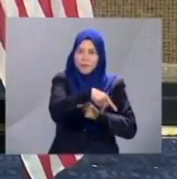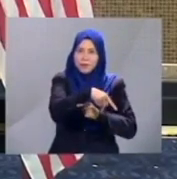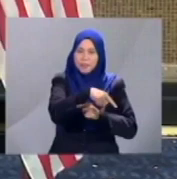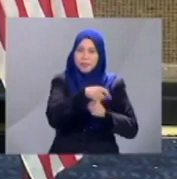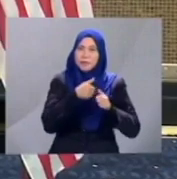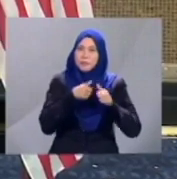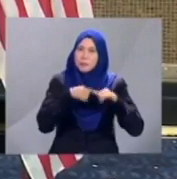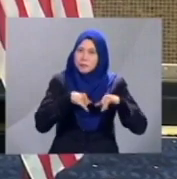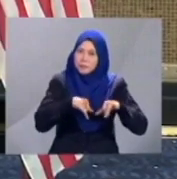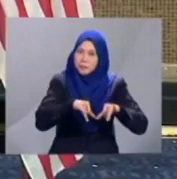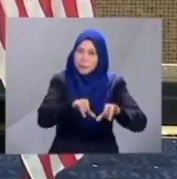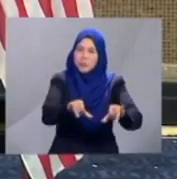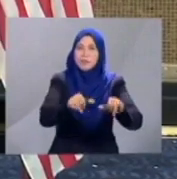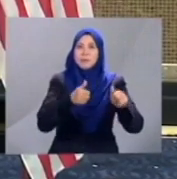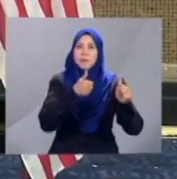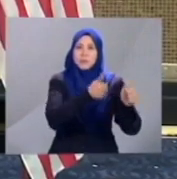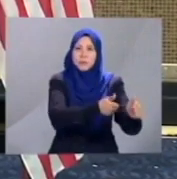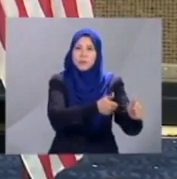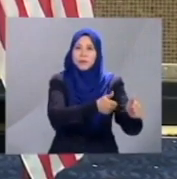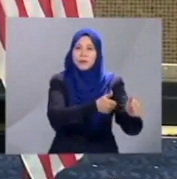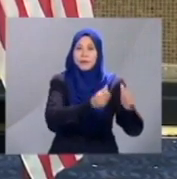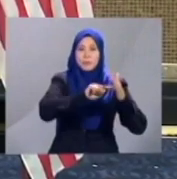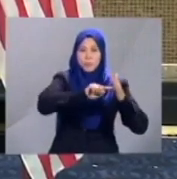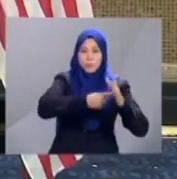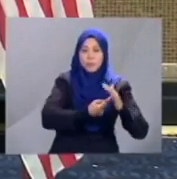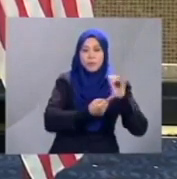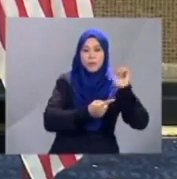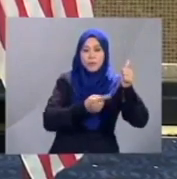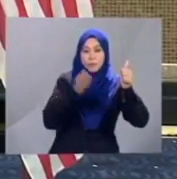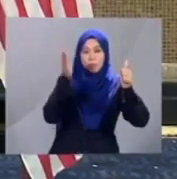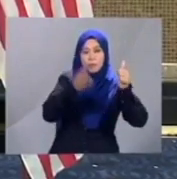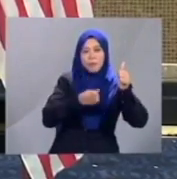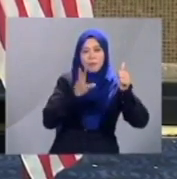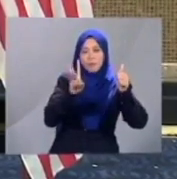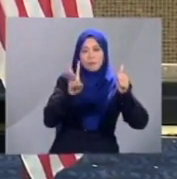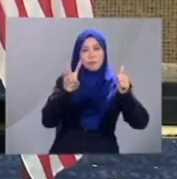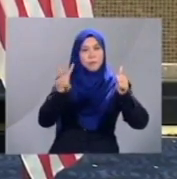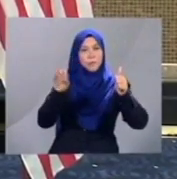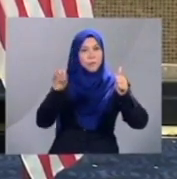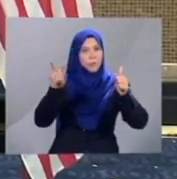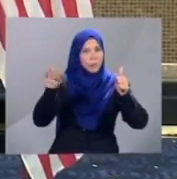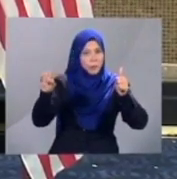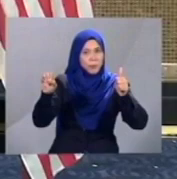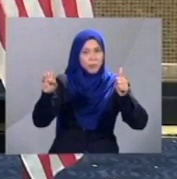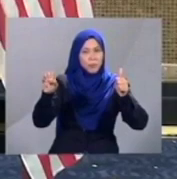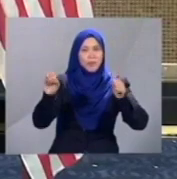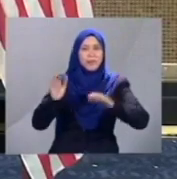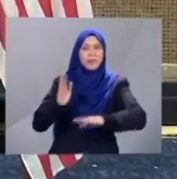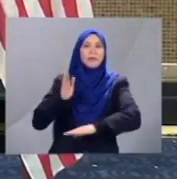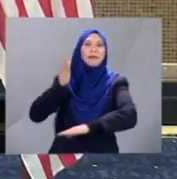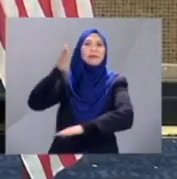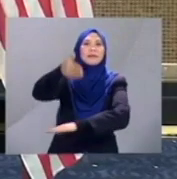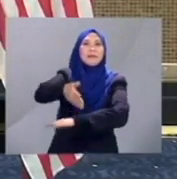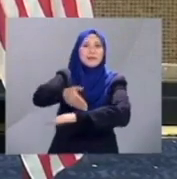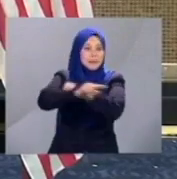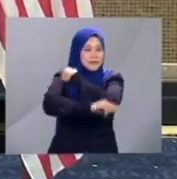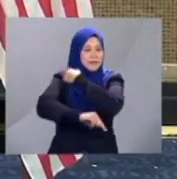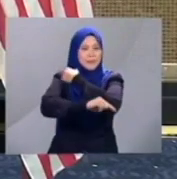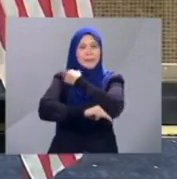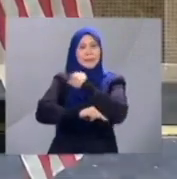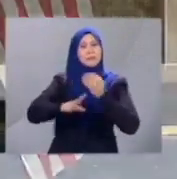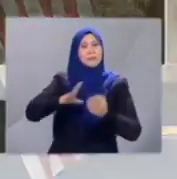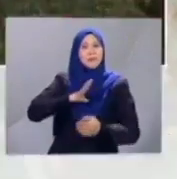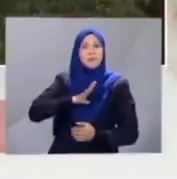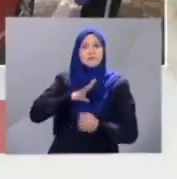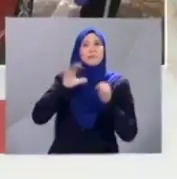berterusan. Mulai 10 Jun 2020, perjalanan rentas negeri akan